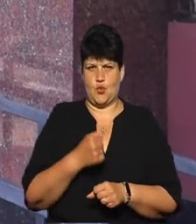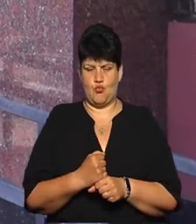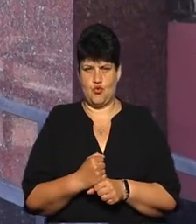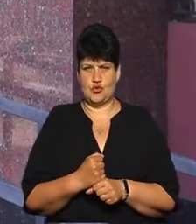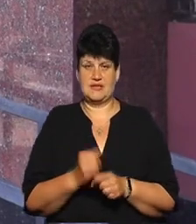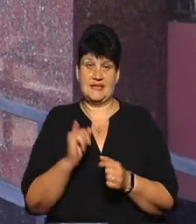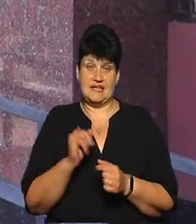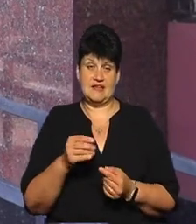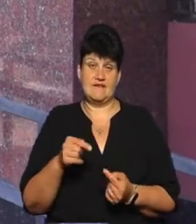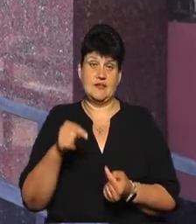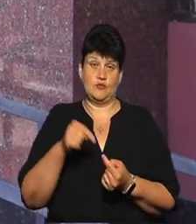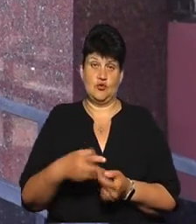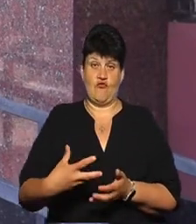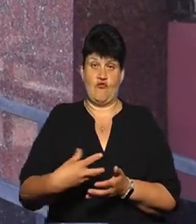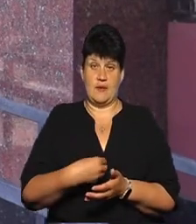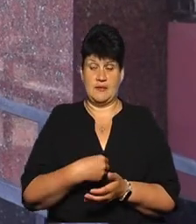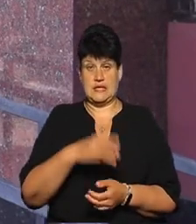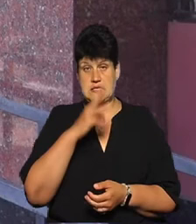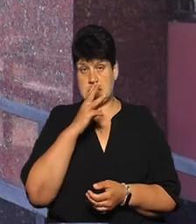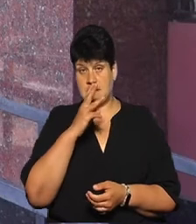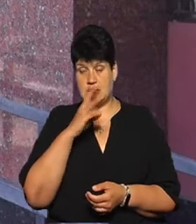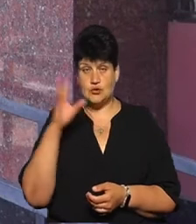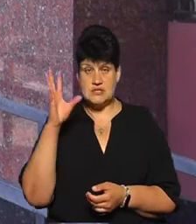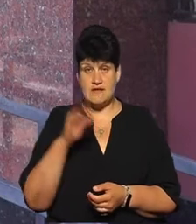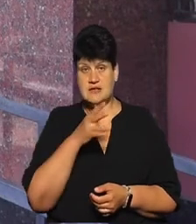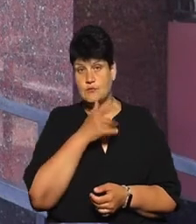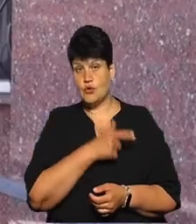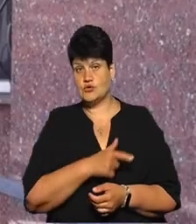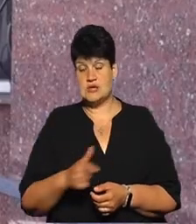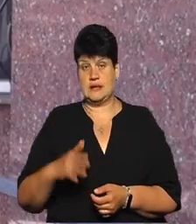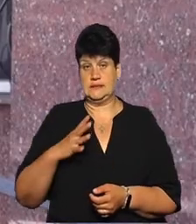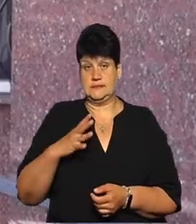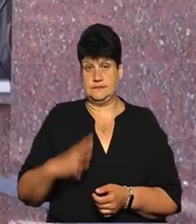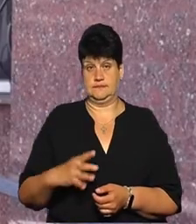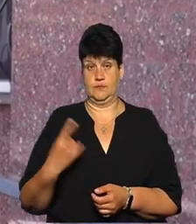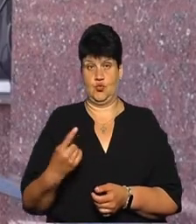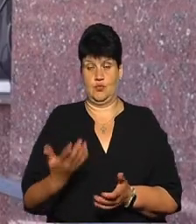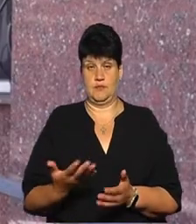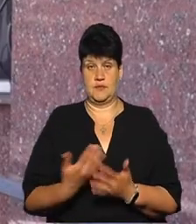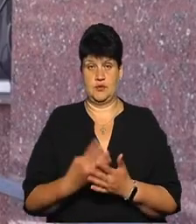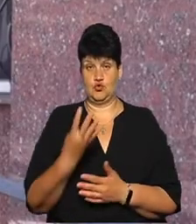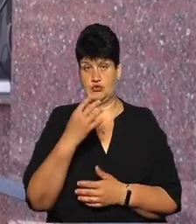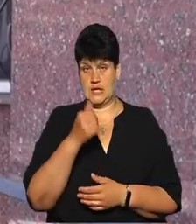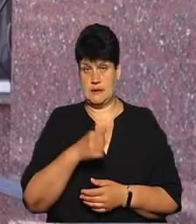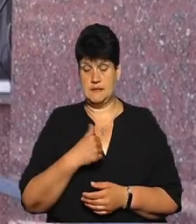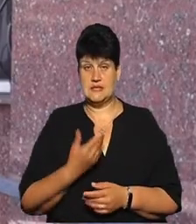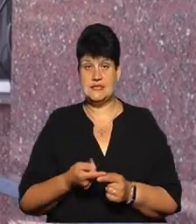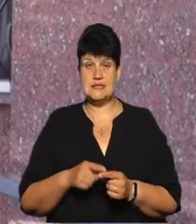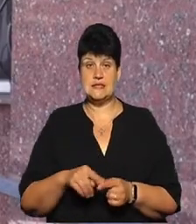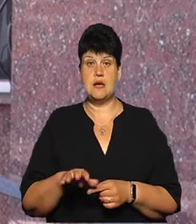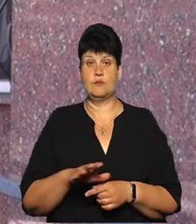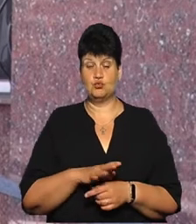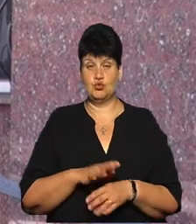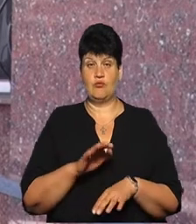відповідно, виплатили заробітну плату за весь проміжок часу вимушеного поголу. Біля 4 місяців це відбувалося,